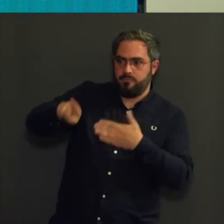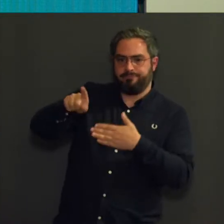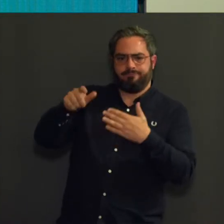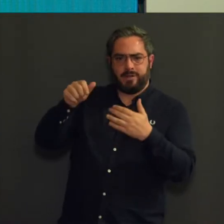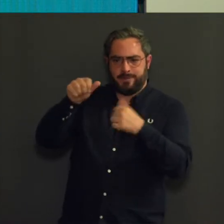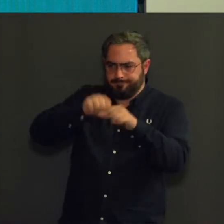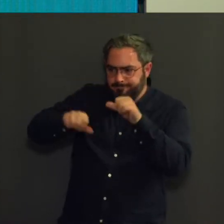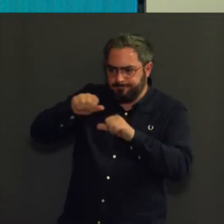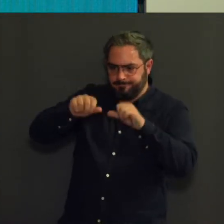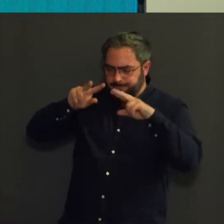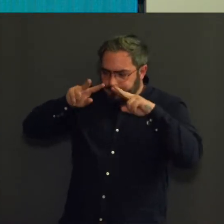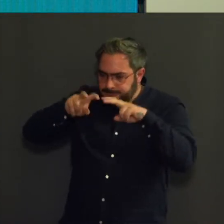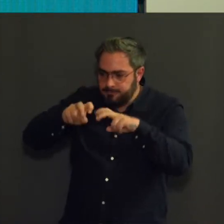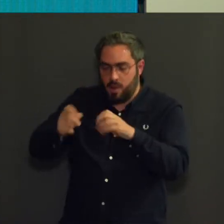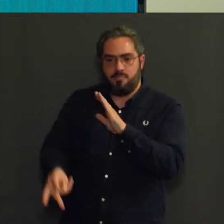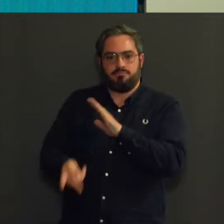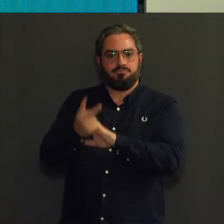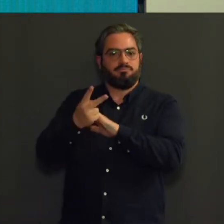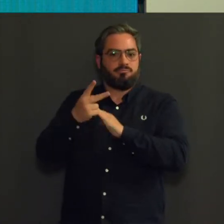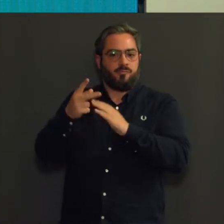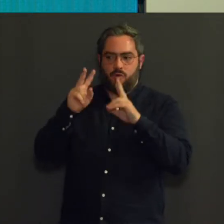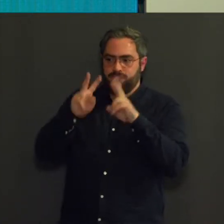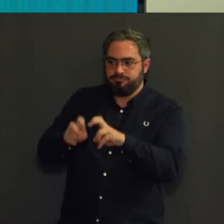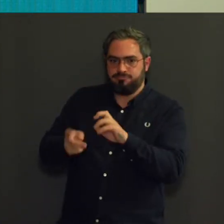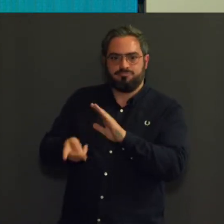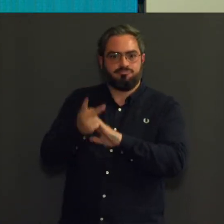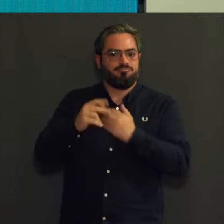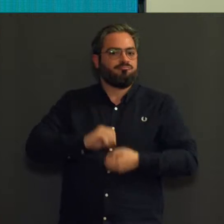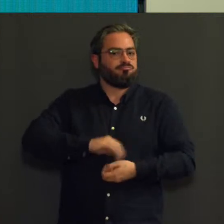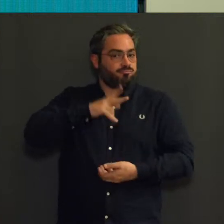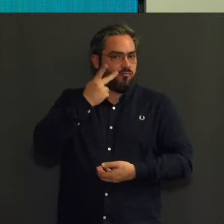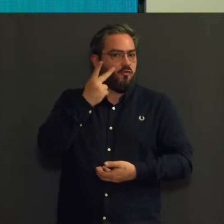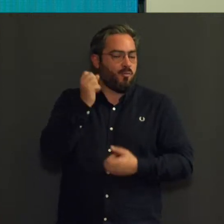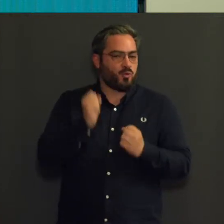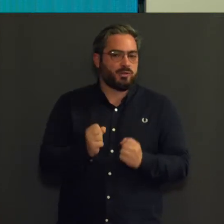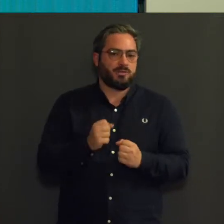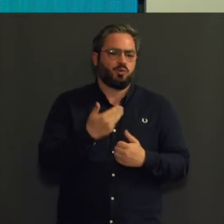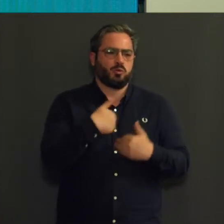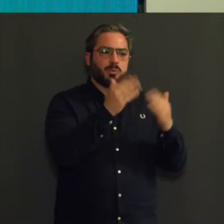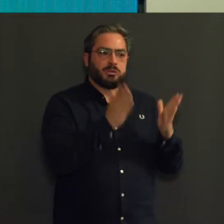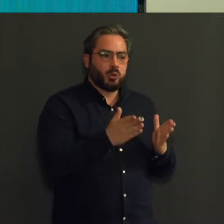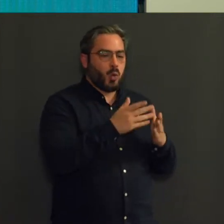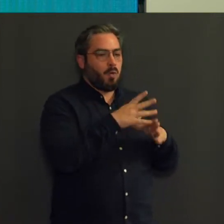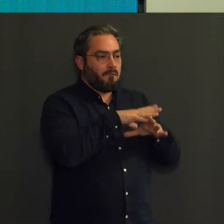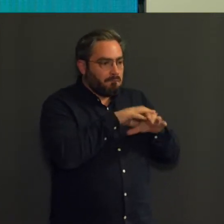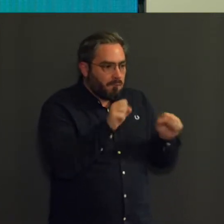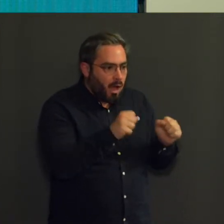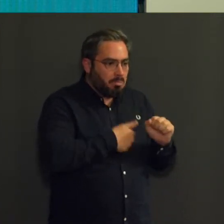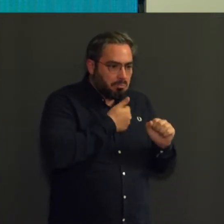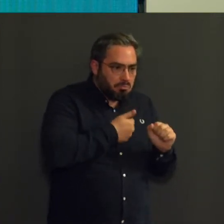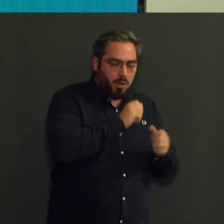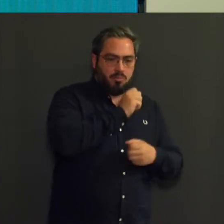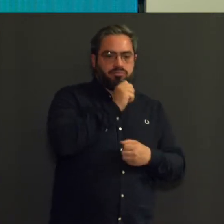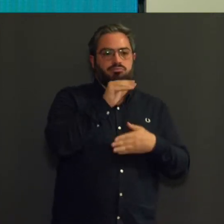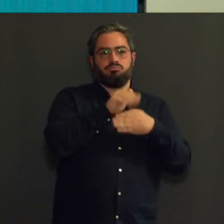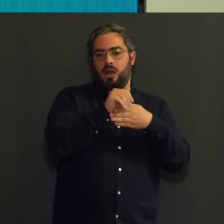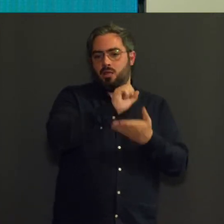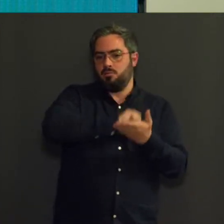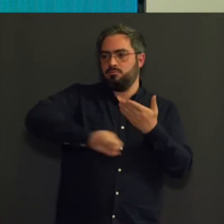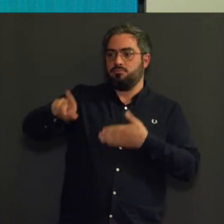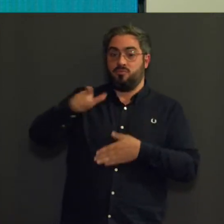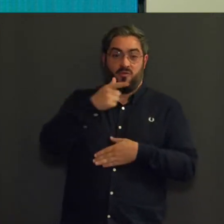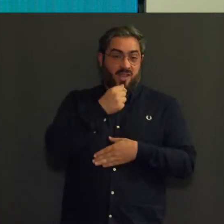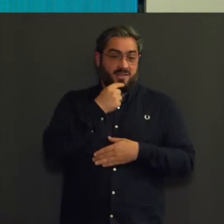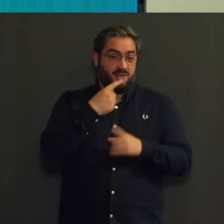niveau salivaire et d'envoyer tout simplement cet échantillon par la poste. C'est évidemment extrêmement facile et non